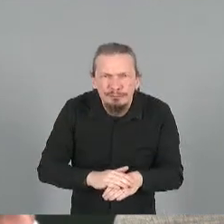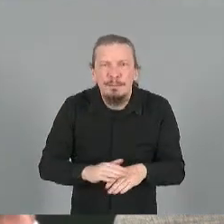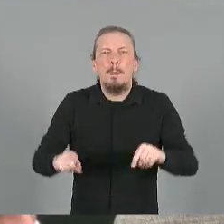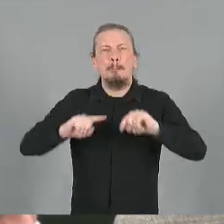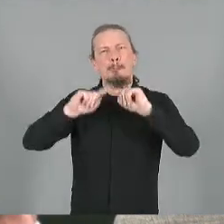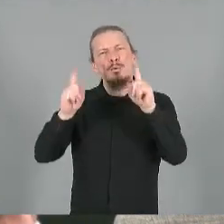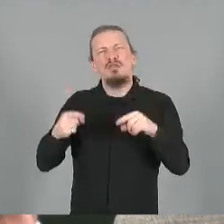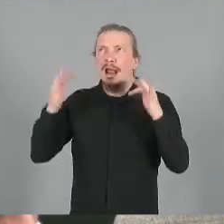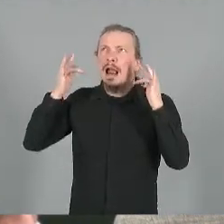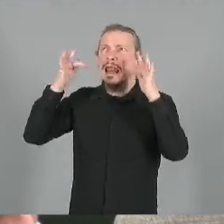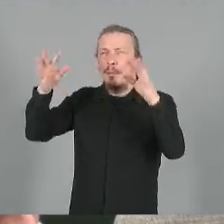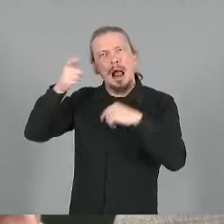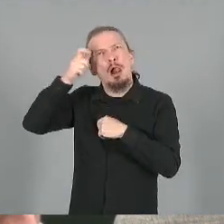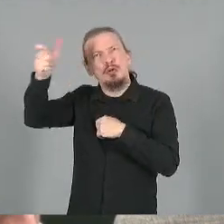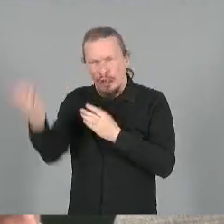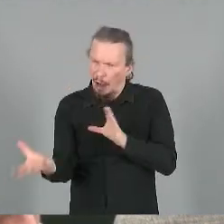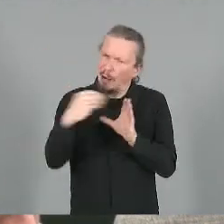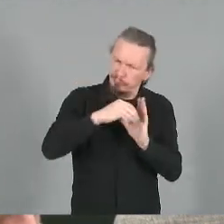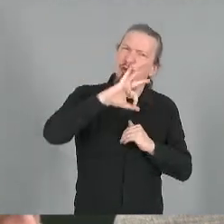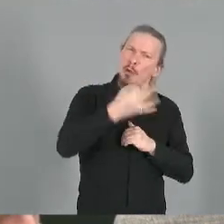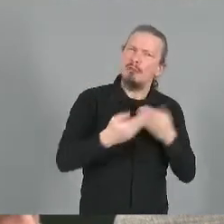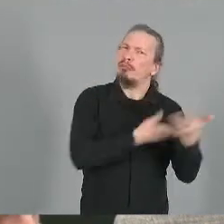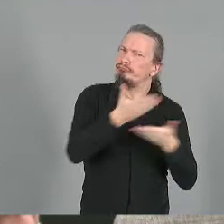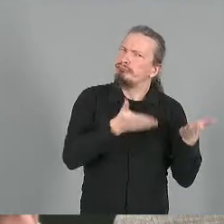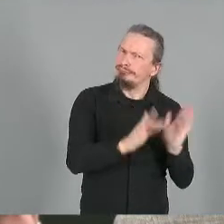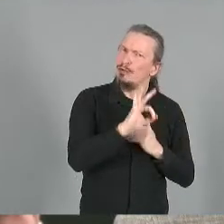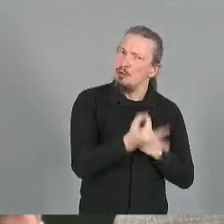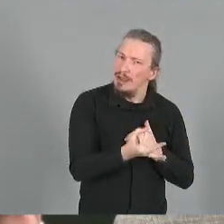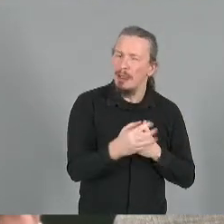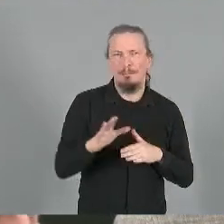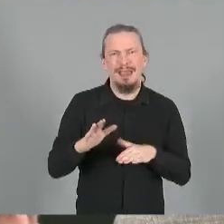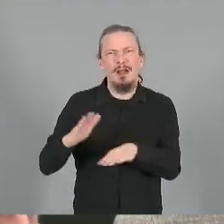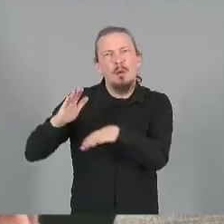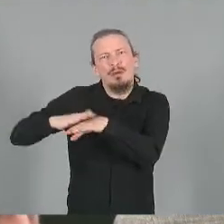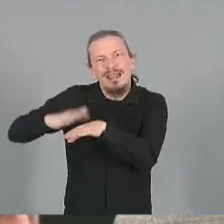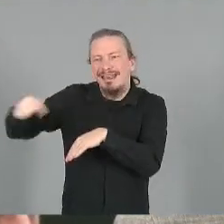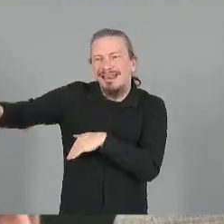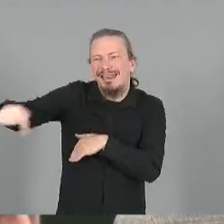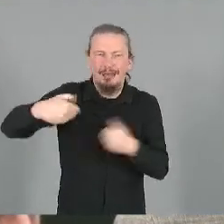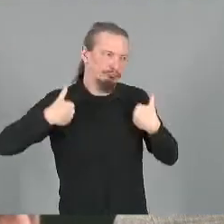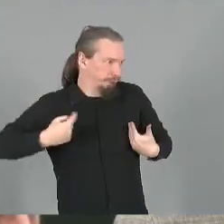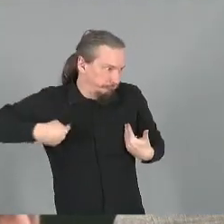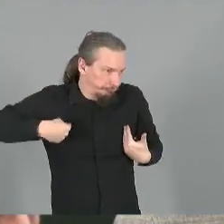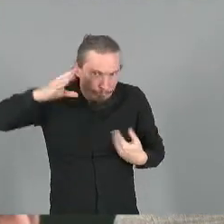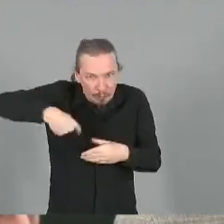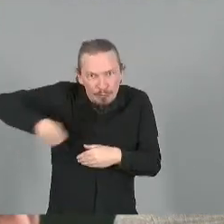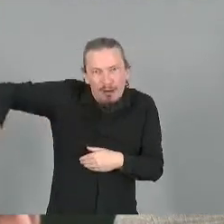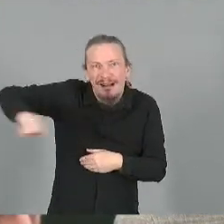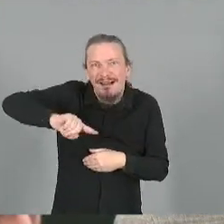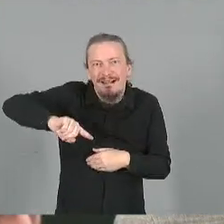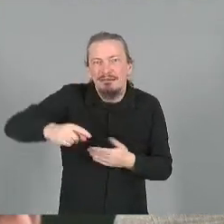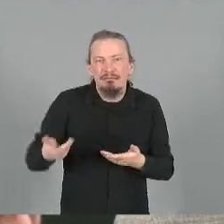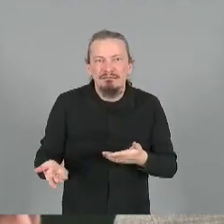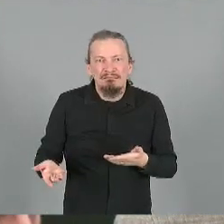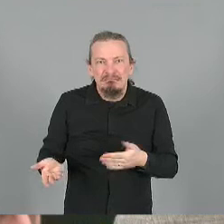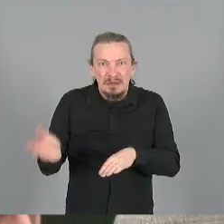budget climatique a été intégrée aux discussions de l'exécutif, les simples conseillères et conseillers métropolitains que nous sommes